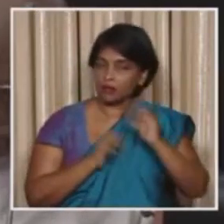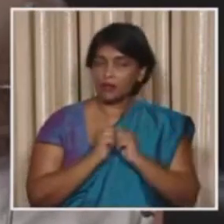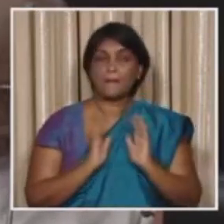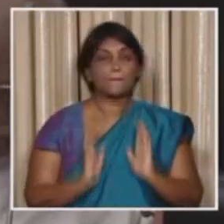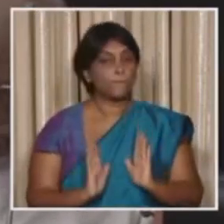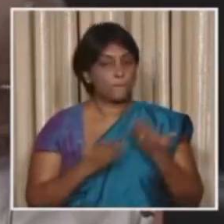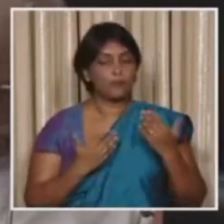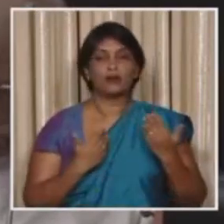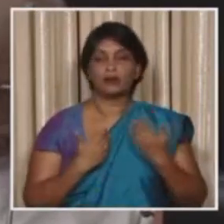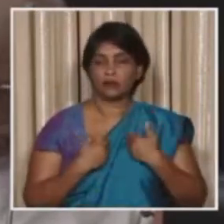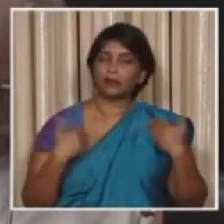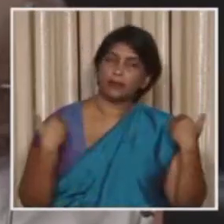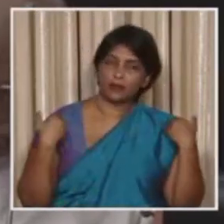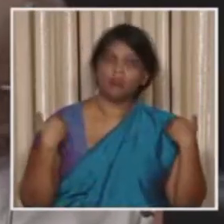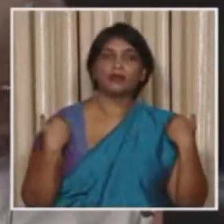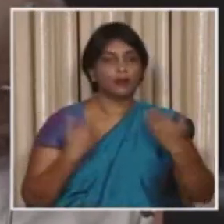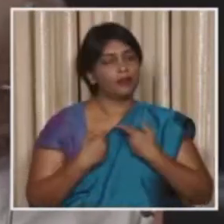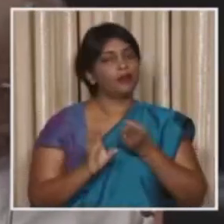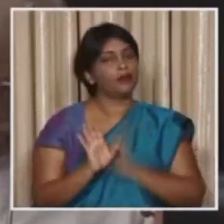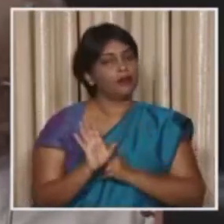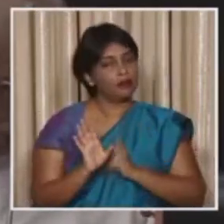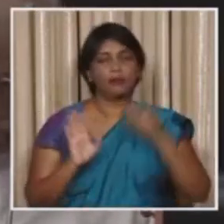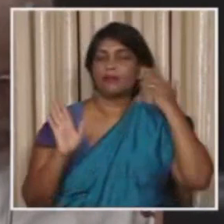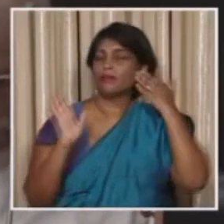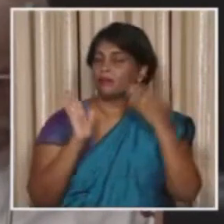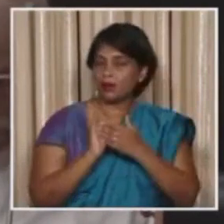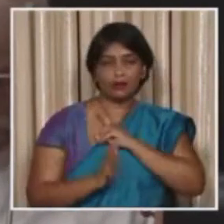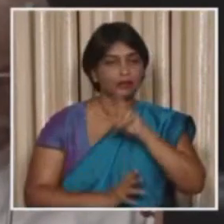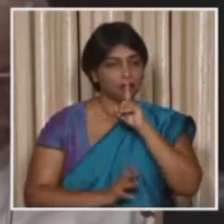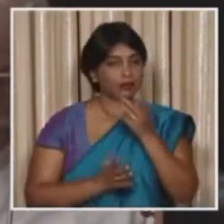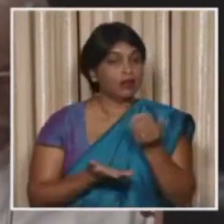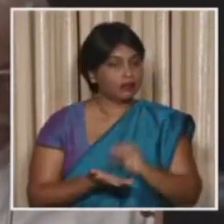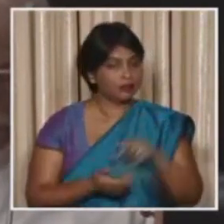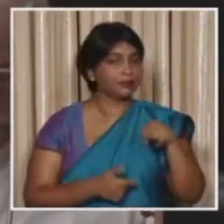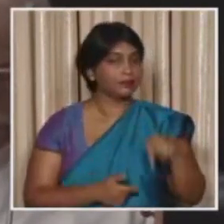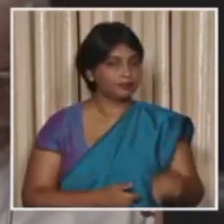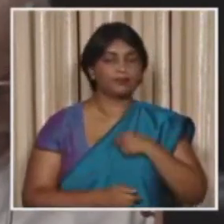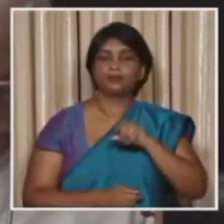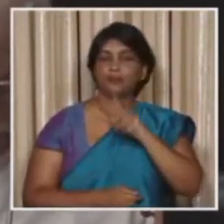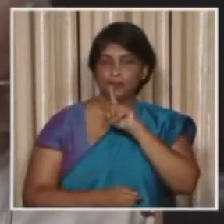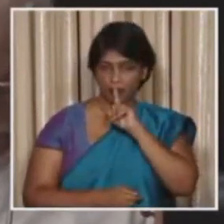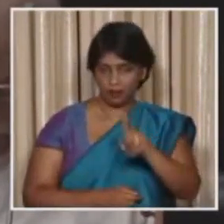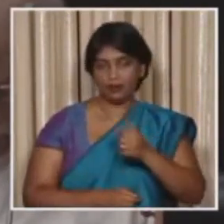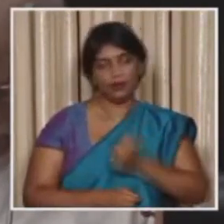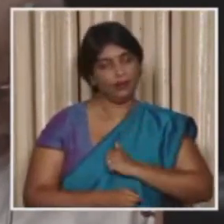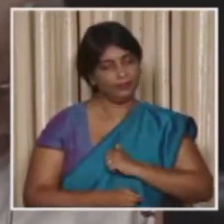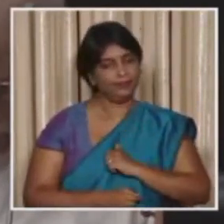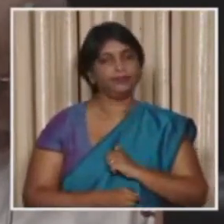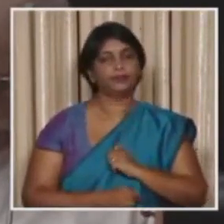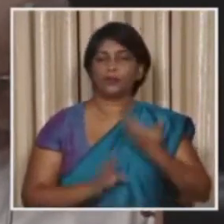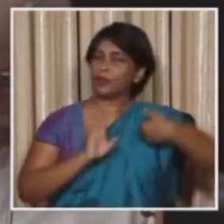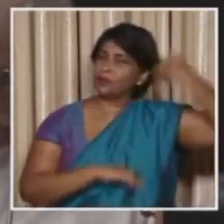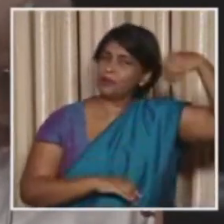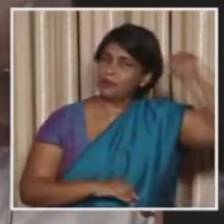කරන්නට අපි වෙහෙසෙමු. මම හැම විටම අවධානය කරන කරුණක් යලිත් මෙහිදී මතුකර පෙන්වන්නට කැමති.